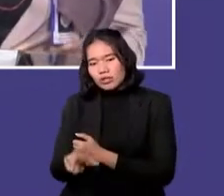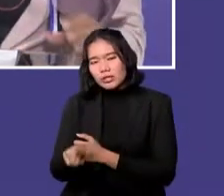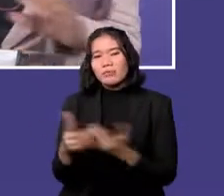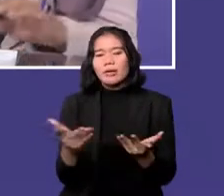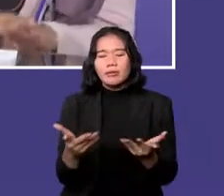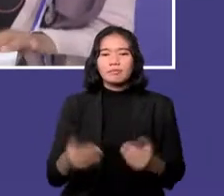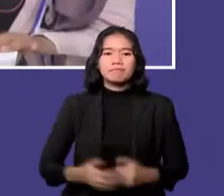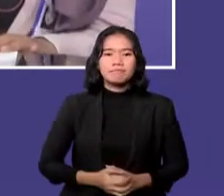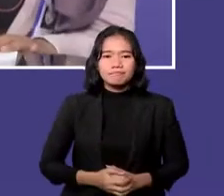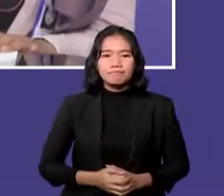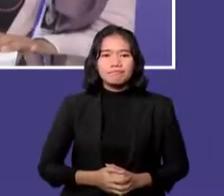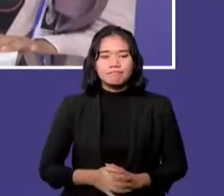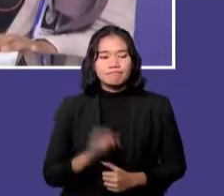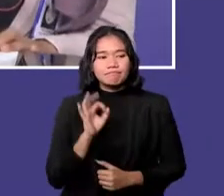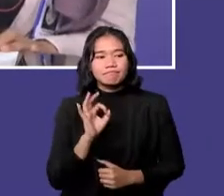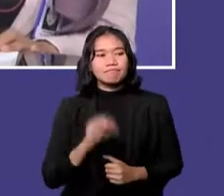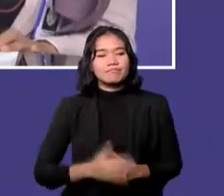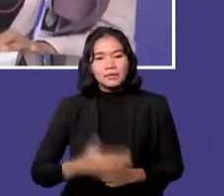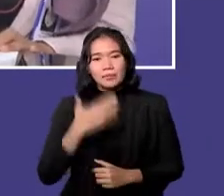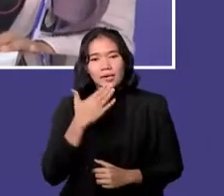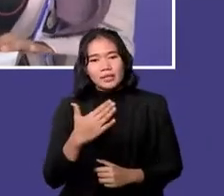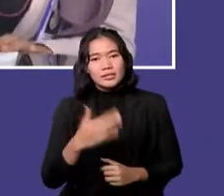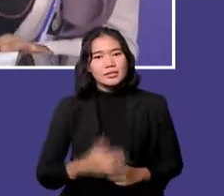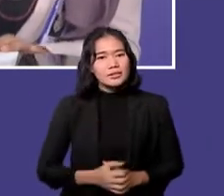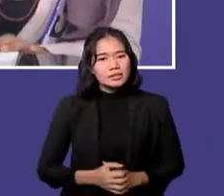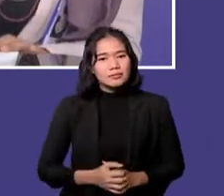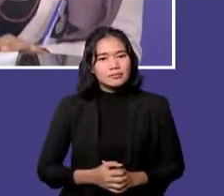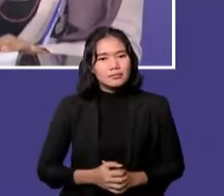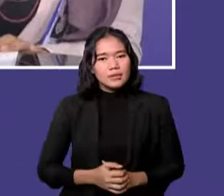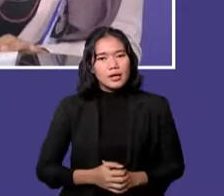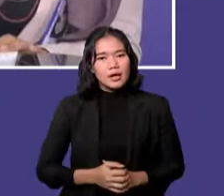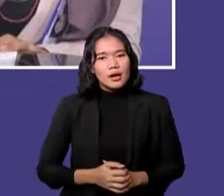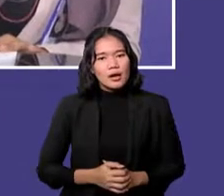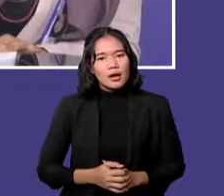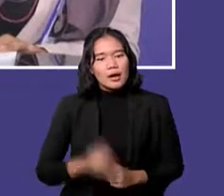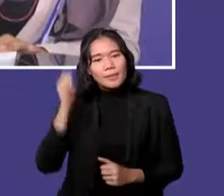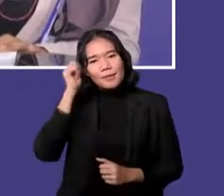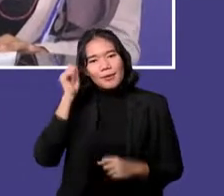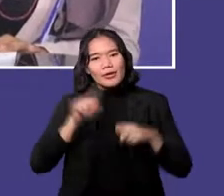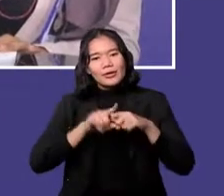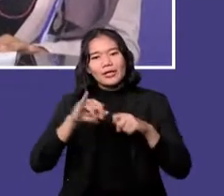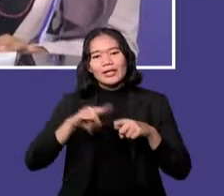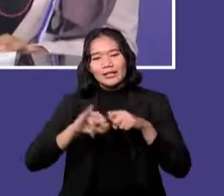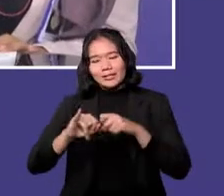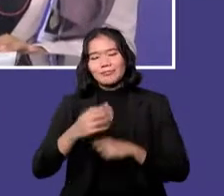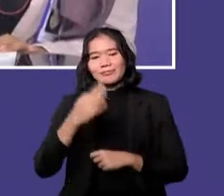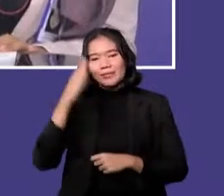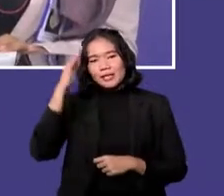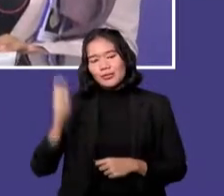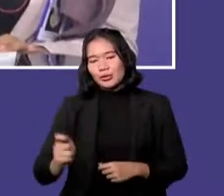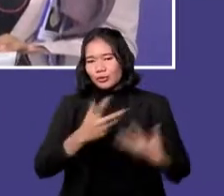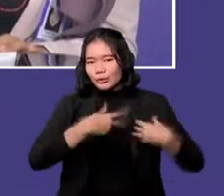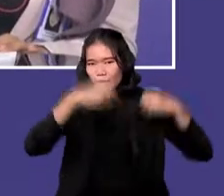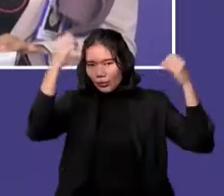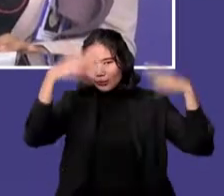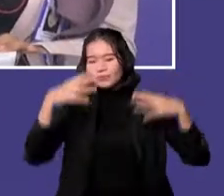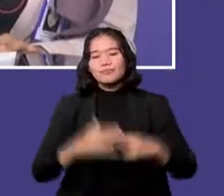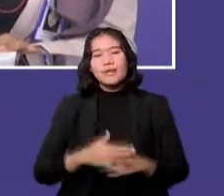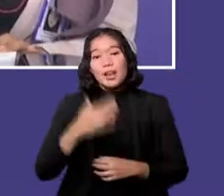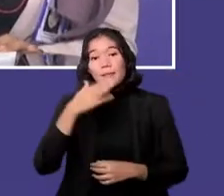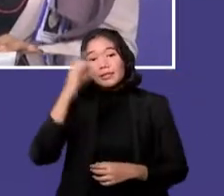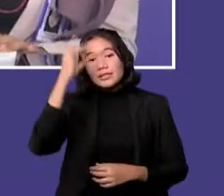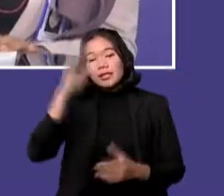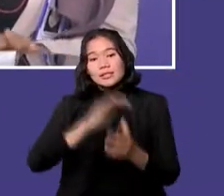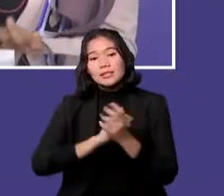Silakan Pak Aris. Baik, terima kasih Mbak Kiki ya. Assalamualaikum warahmatullahi wabarakatuh. Selamat siang,